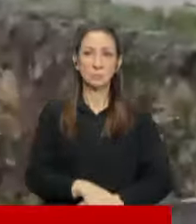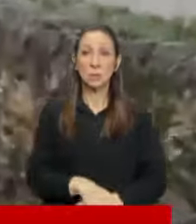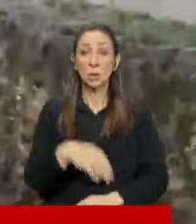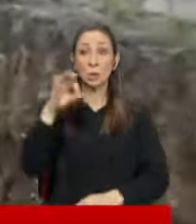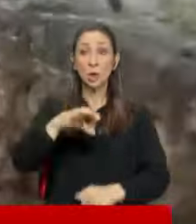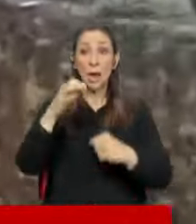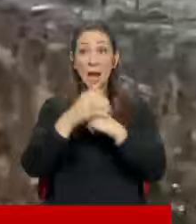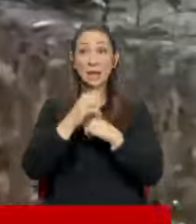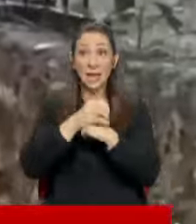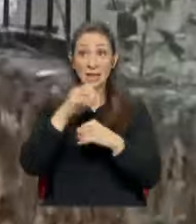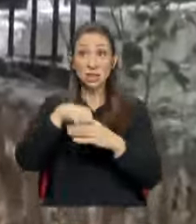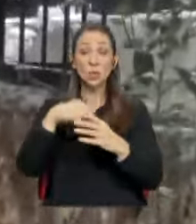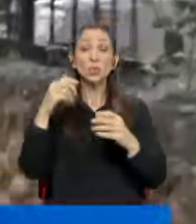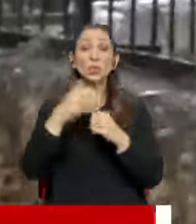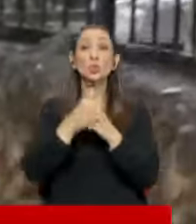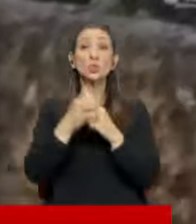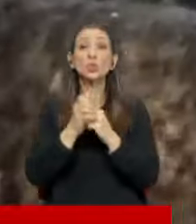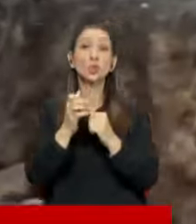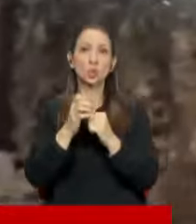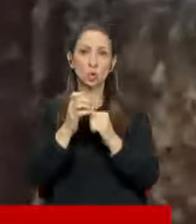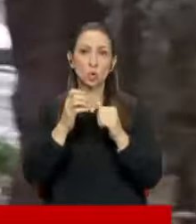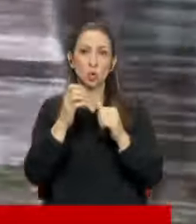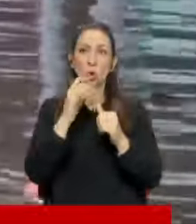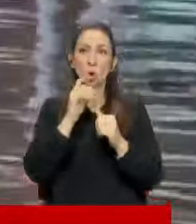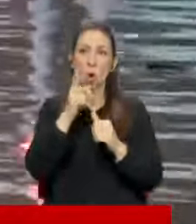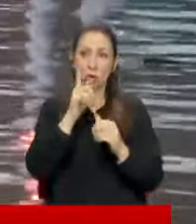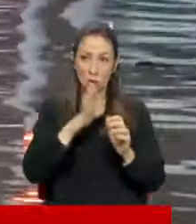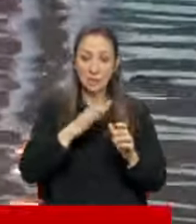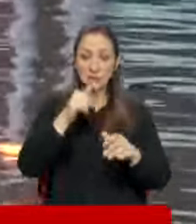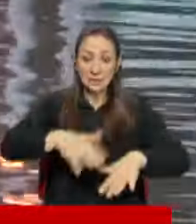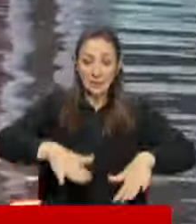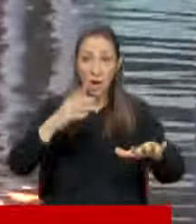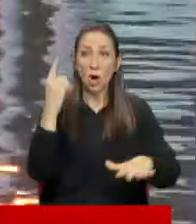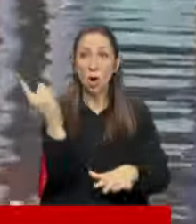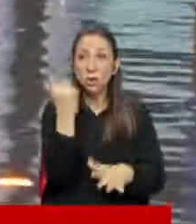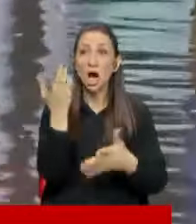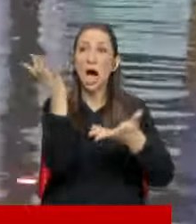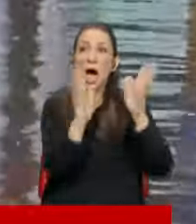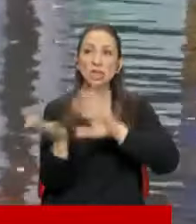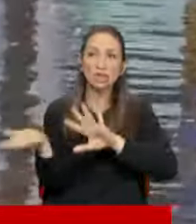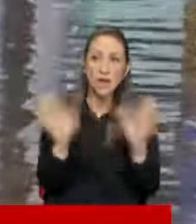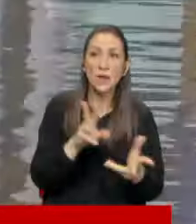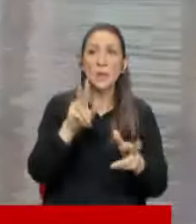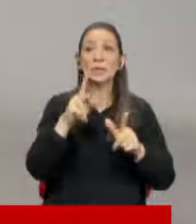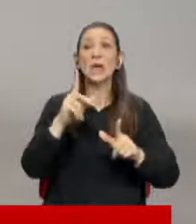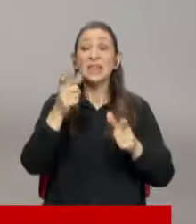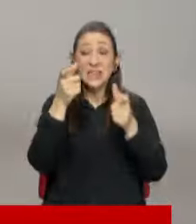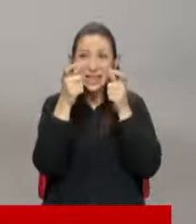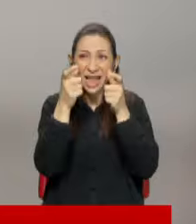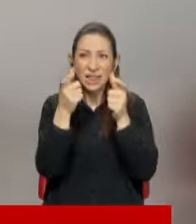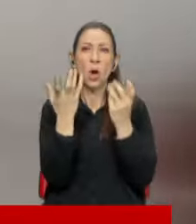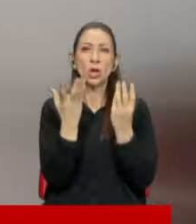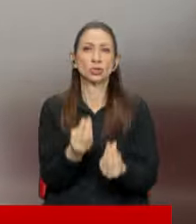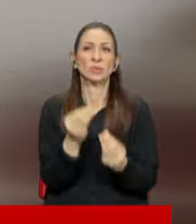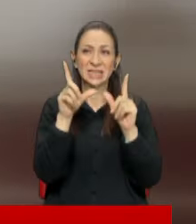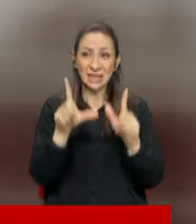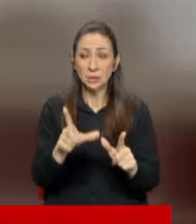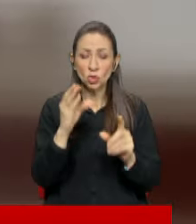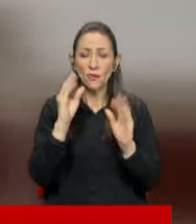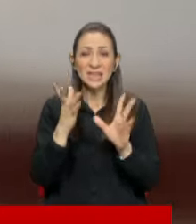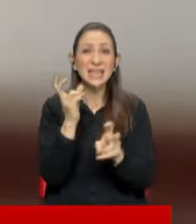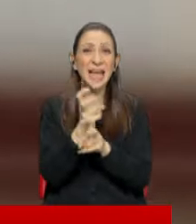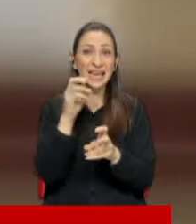Bugün Antalya için turuncu kodlu uyarı devam ediyor. Sel, su baskınları, hortum, ağaç devrilmeleri gibi can güvenliğini tehlikeye sokacak çok